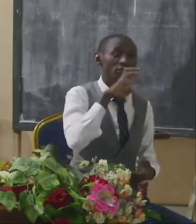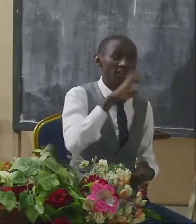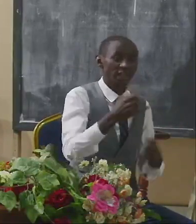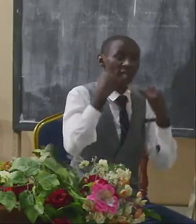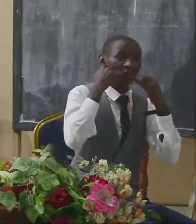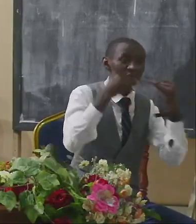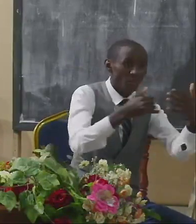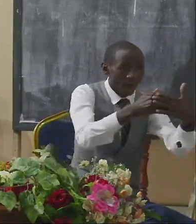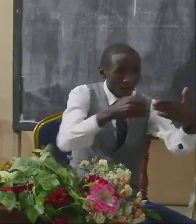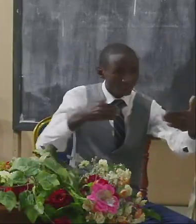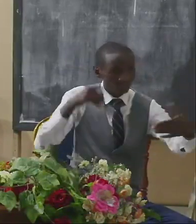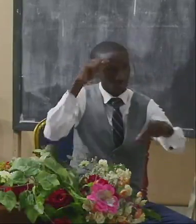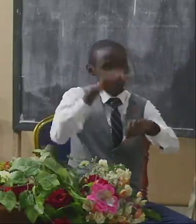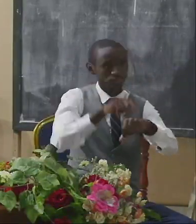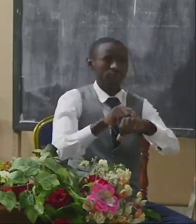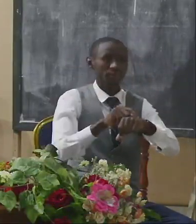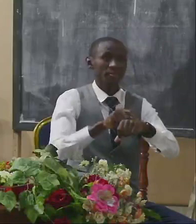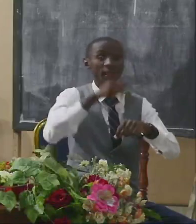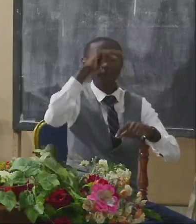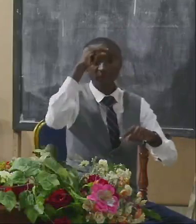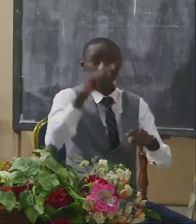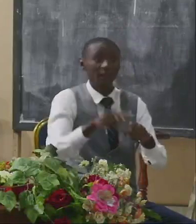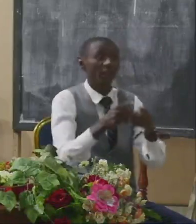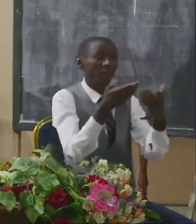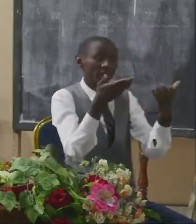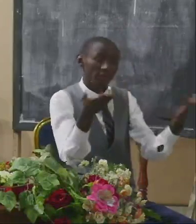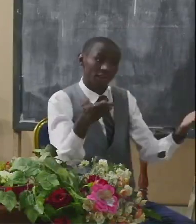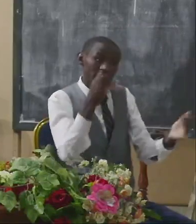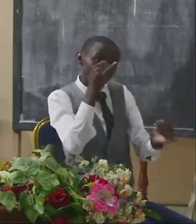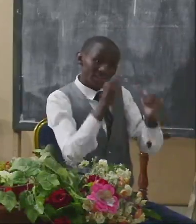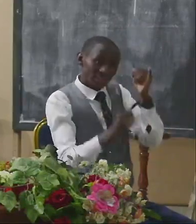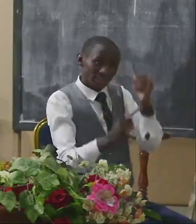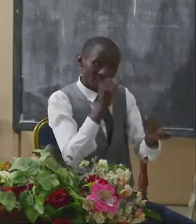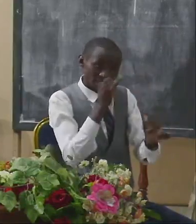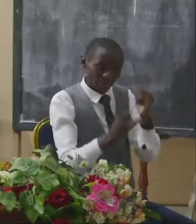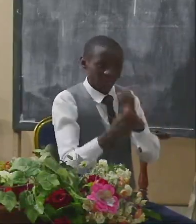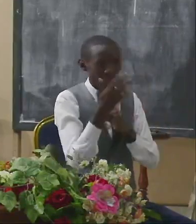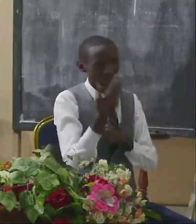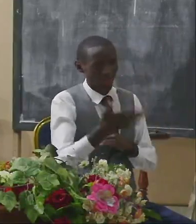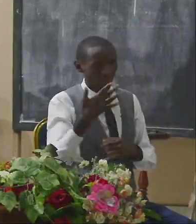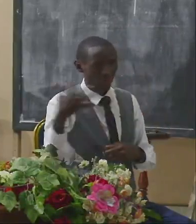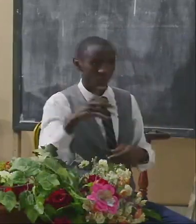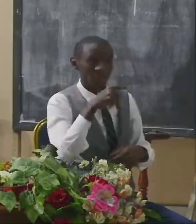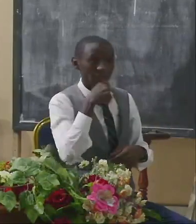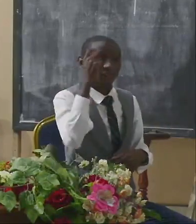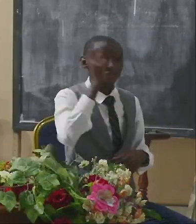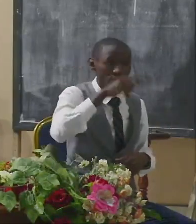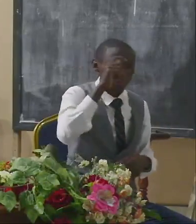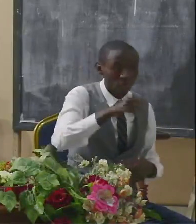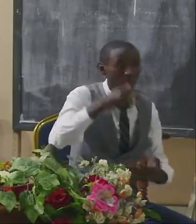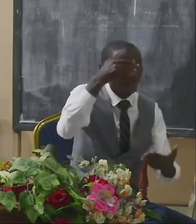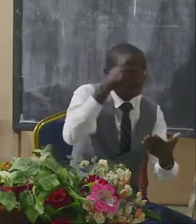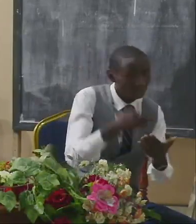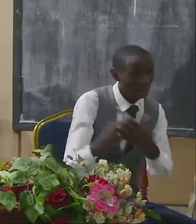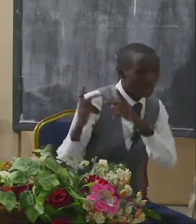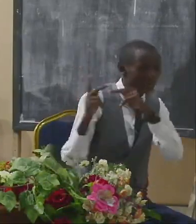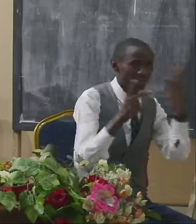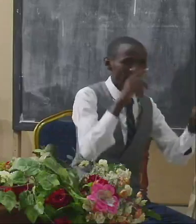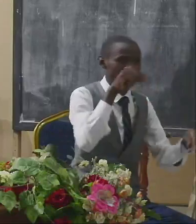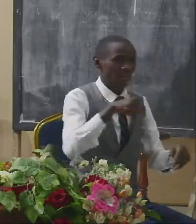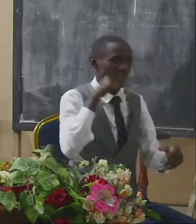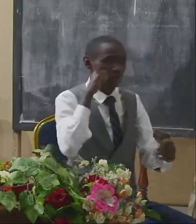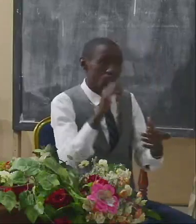niliwaambia mbele. Frère, ndugu, si les choses kama mambo qui doivent arriver pendant que l'épouse